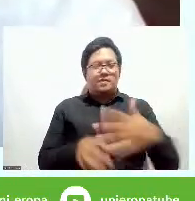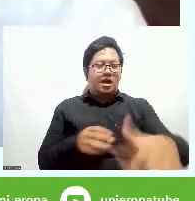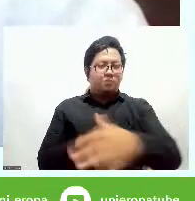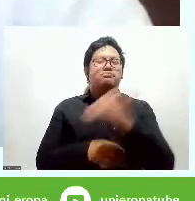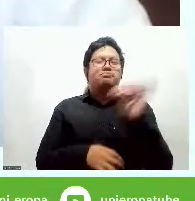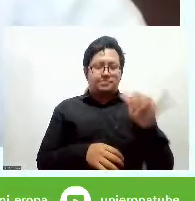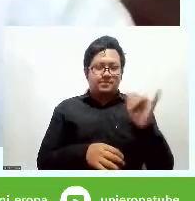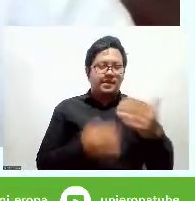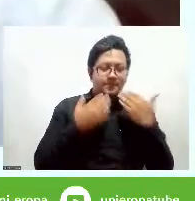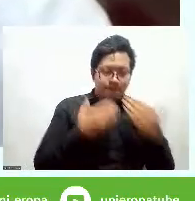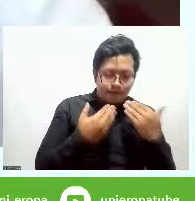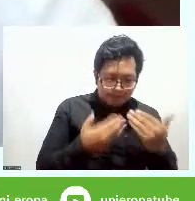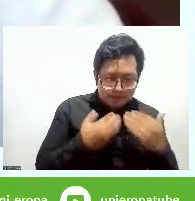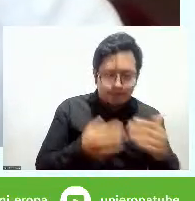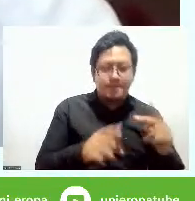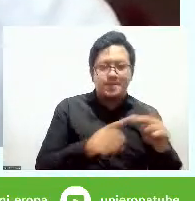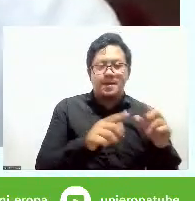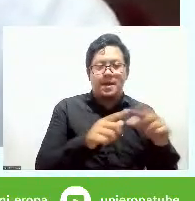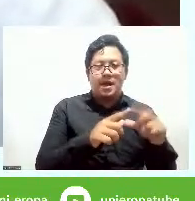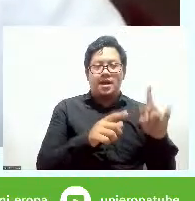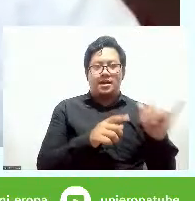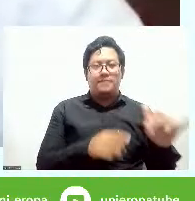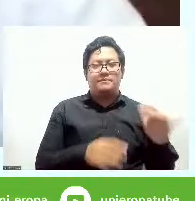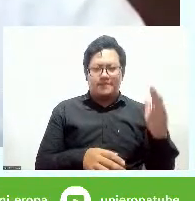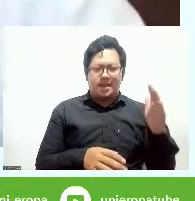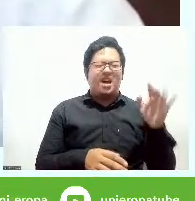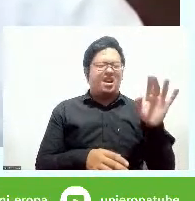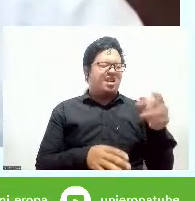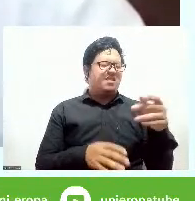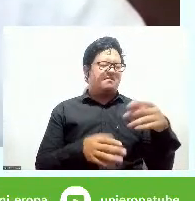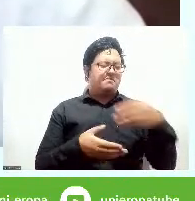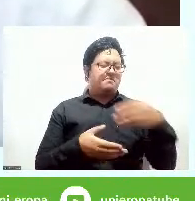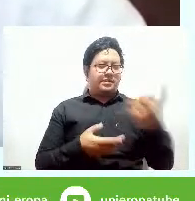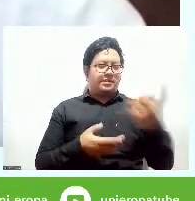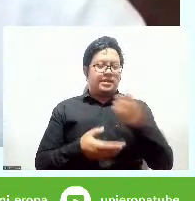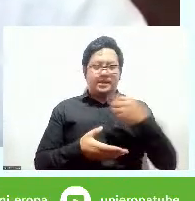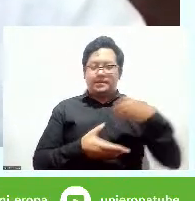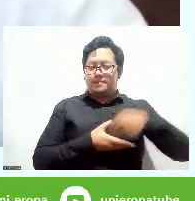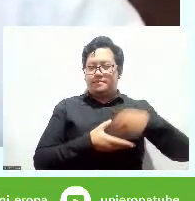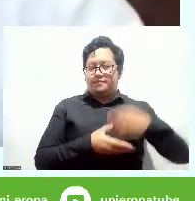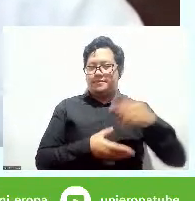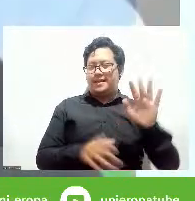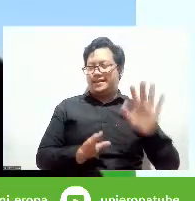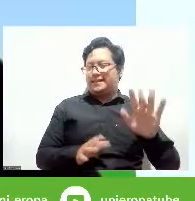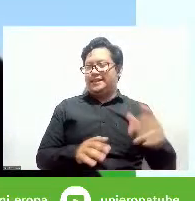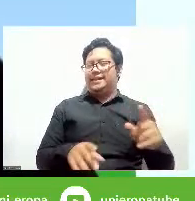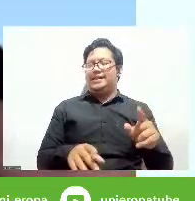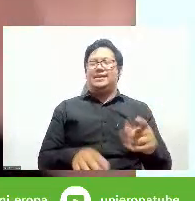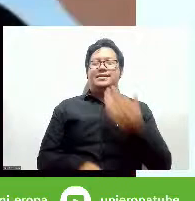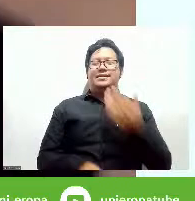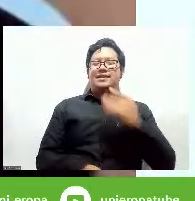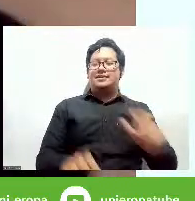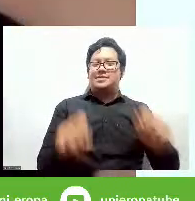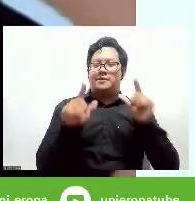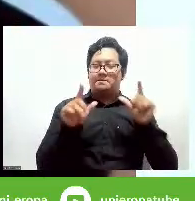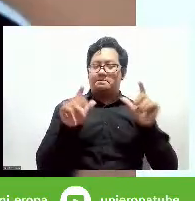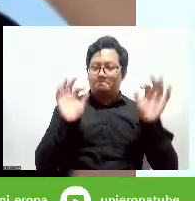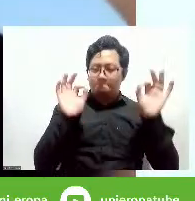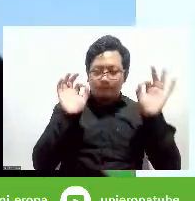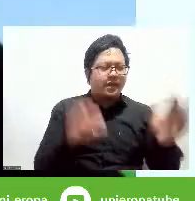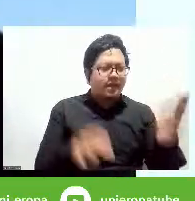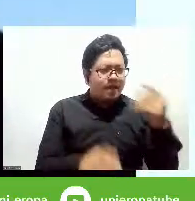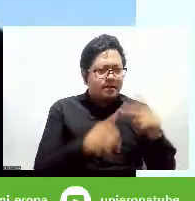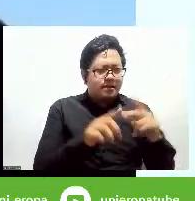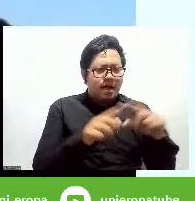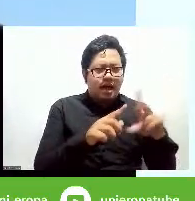C1 kita nanti akan tampung pertanyaan pertama berikutnya nanti di sesi tanya-jawab dan itu dia tadi dari Hai sukses Mas Heri